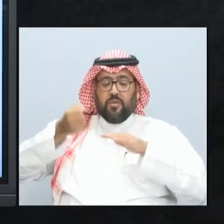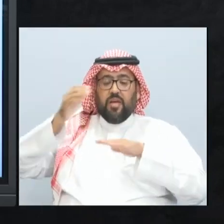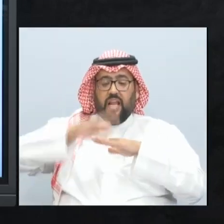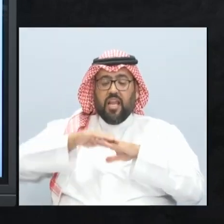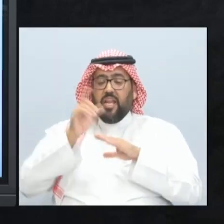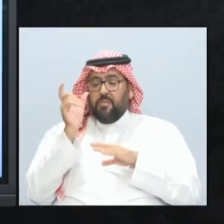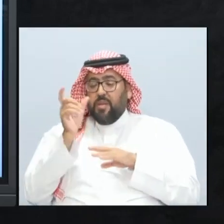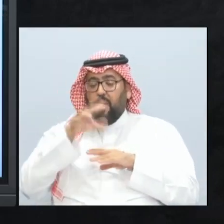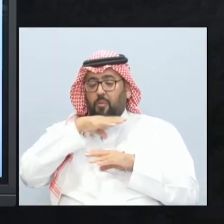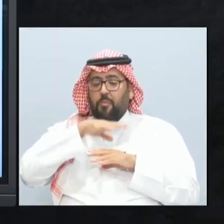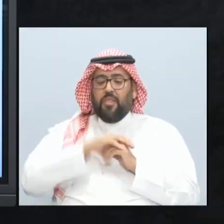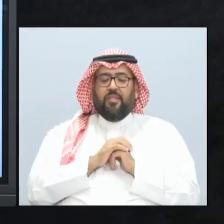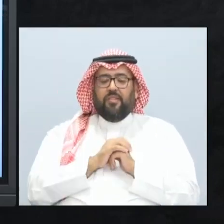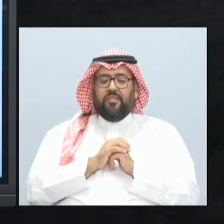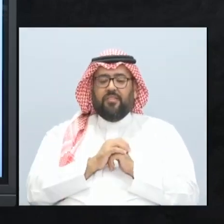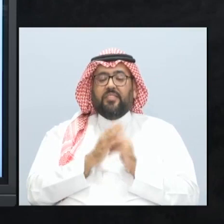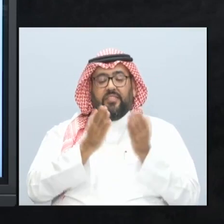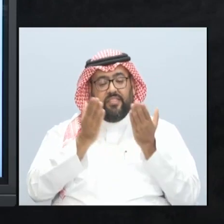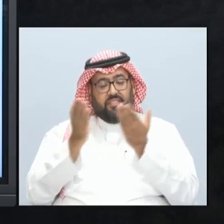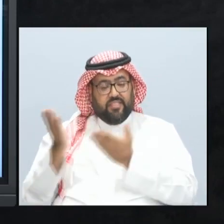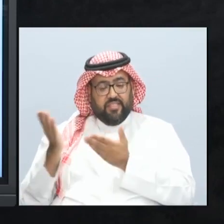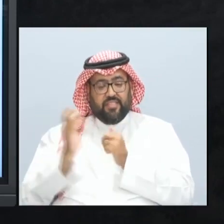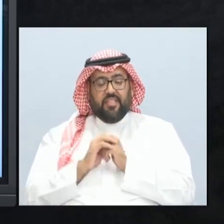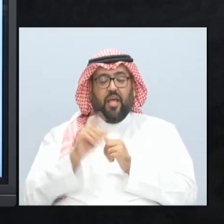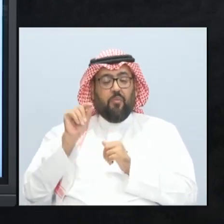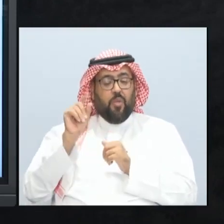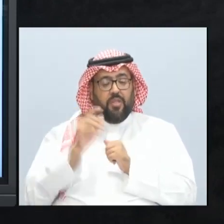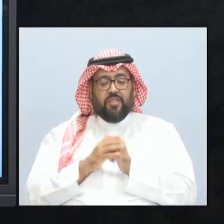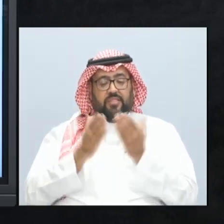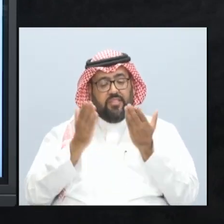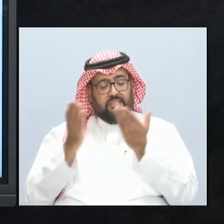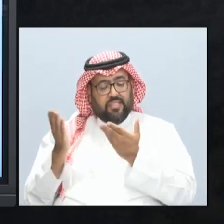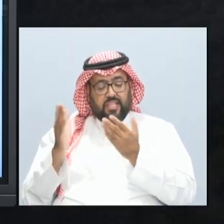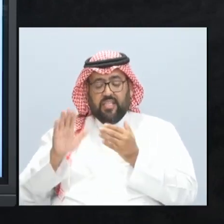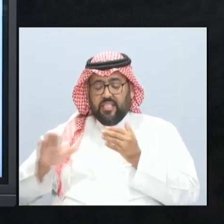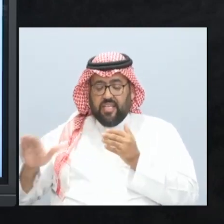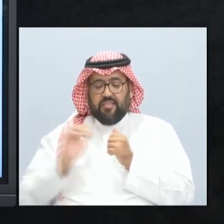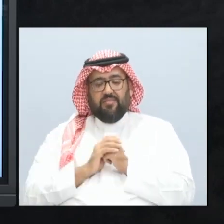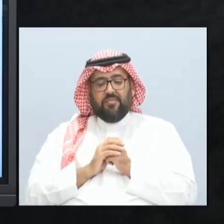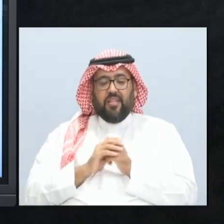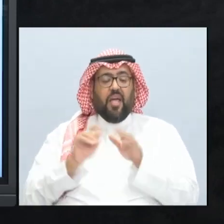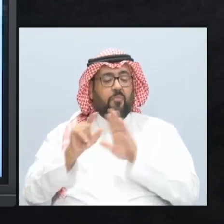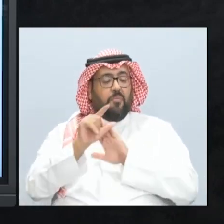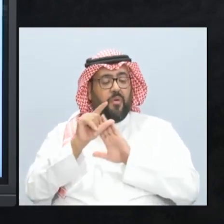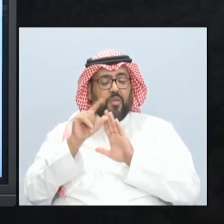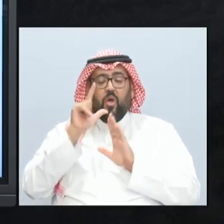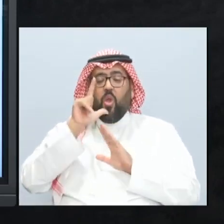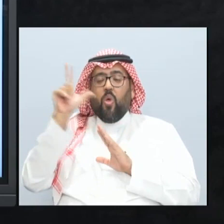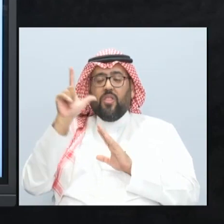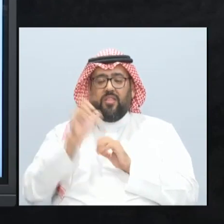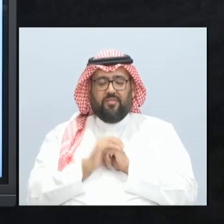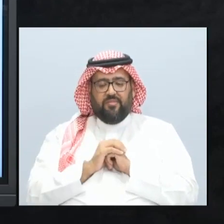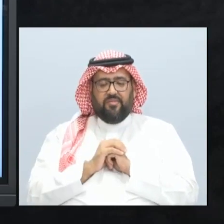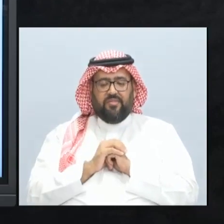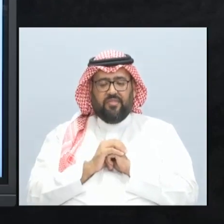على نبينا محمد اهلا بكم ايها الابطال اهلا بكم يا صغاري في مادتنا لغتي